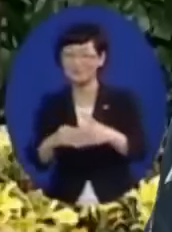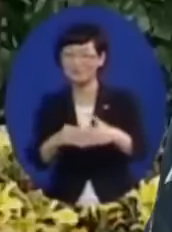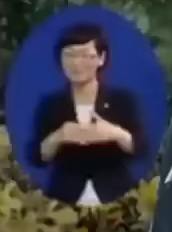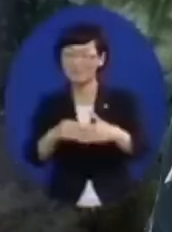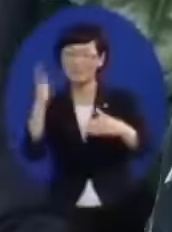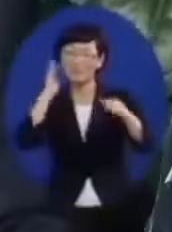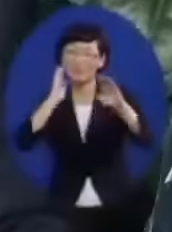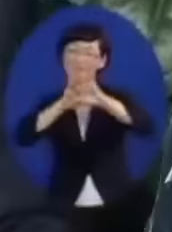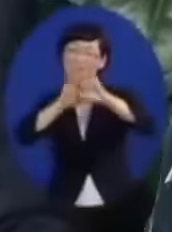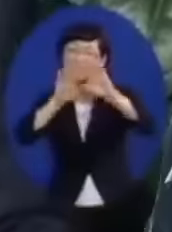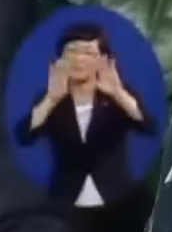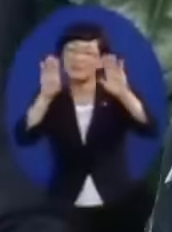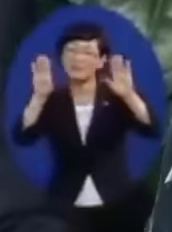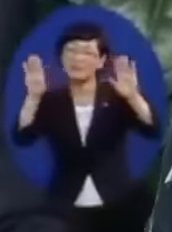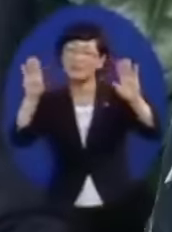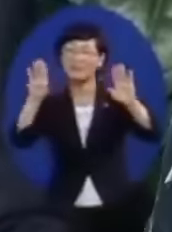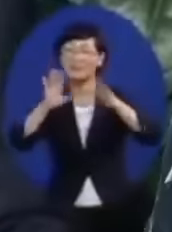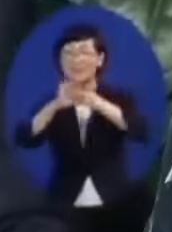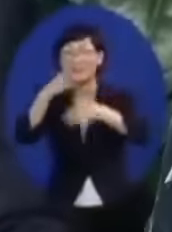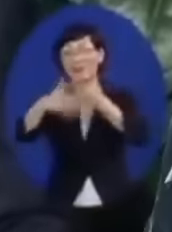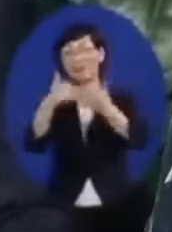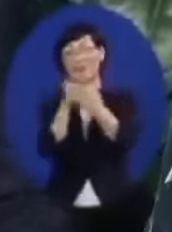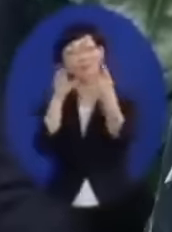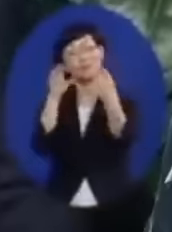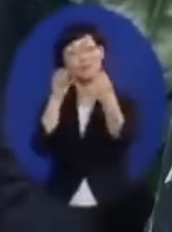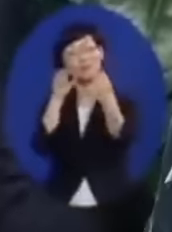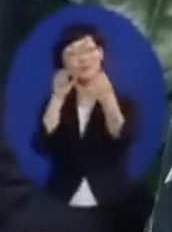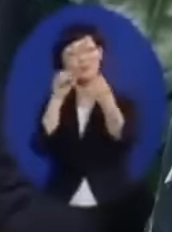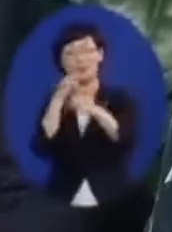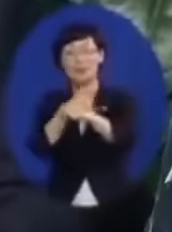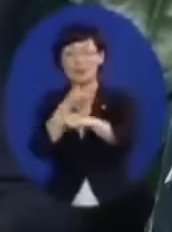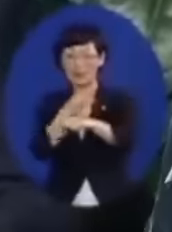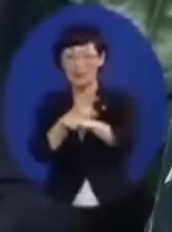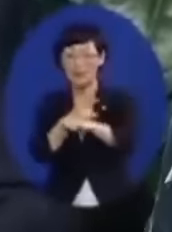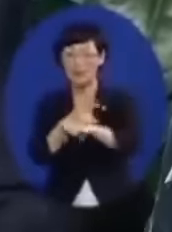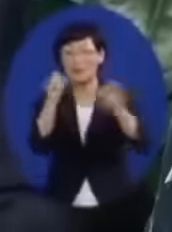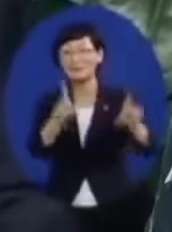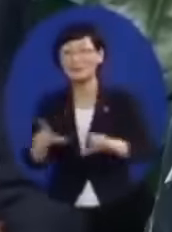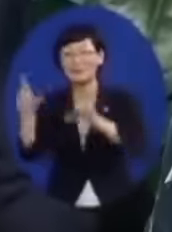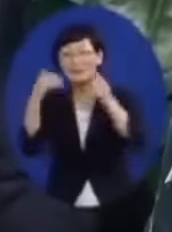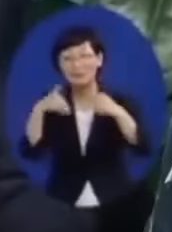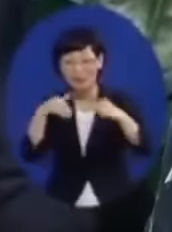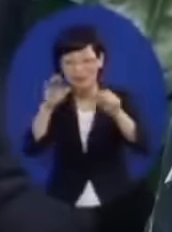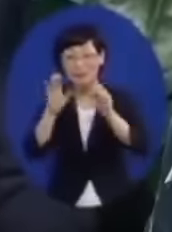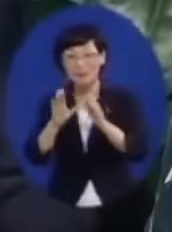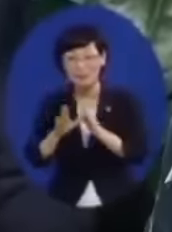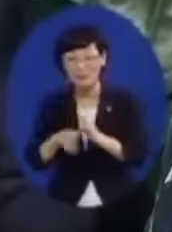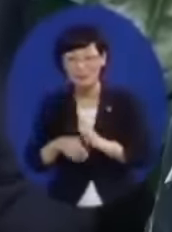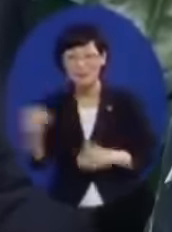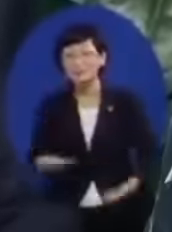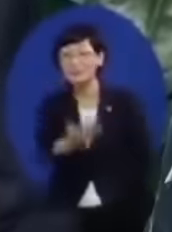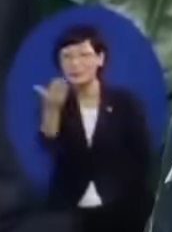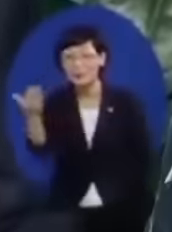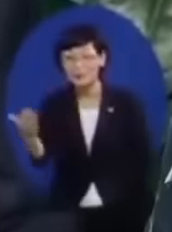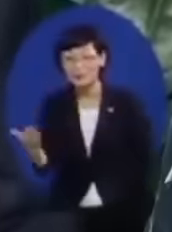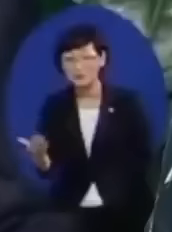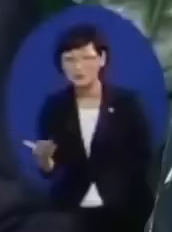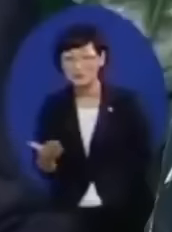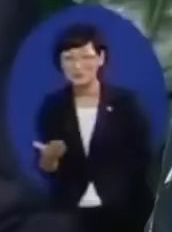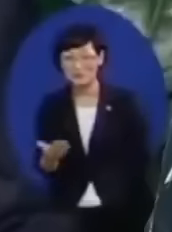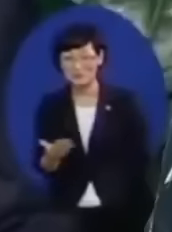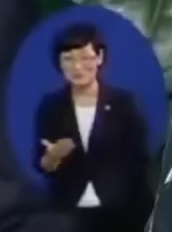열린 하늘 문을 통하여 하나님과 대화하면서 살아갈 때 여러분은